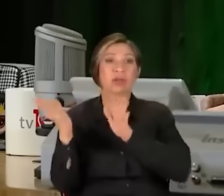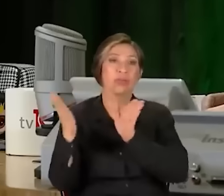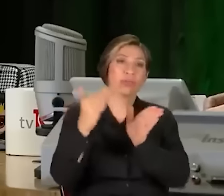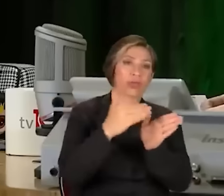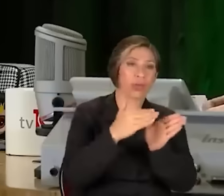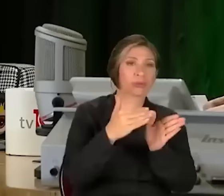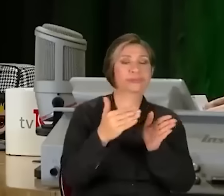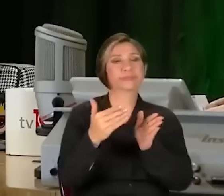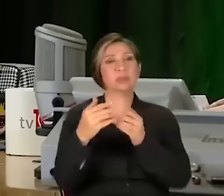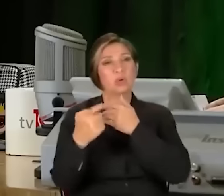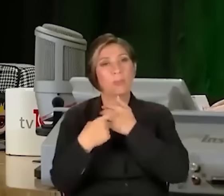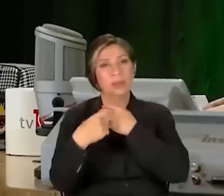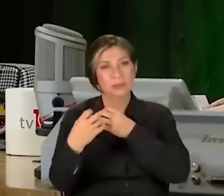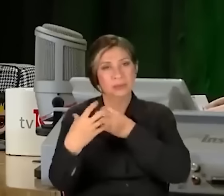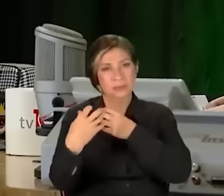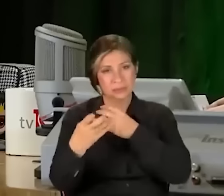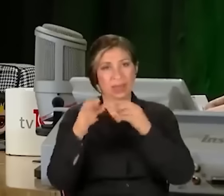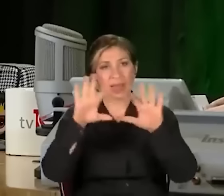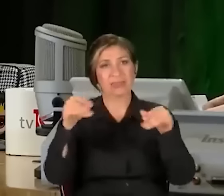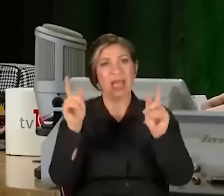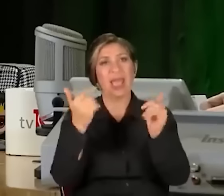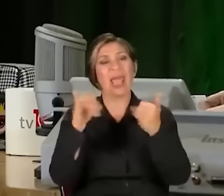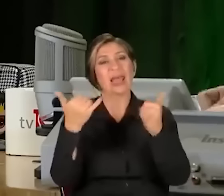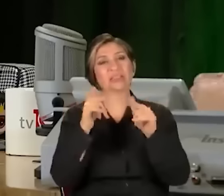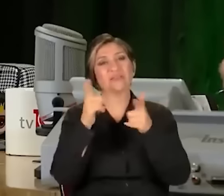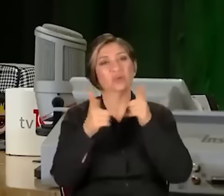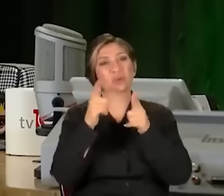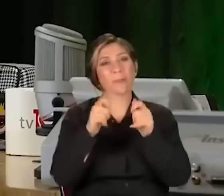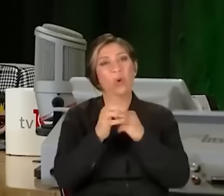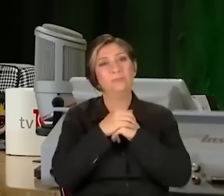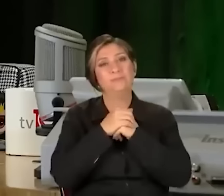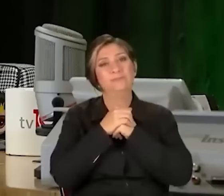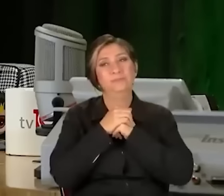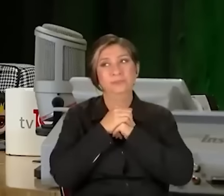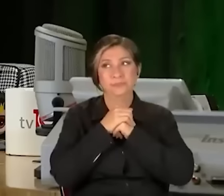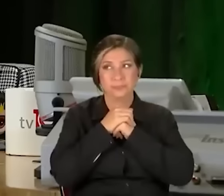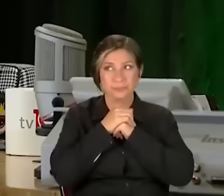eğlenceye yönelmeye başladı. Hmm. Şu an herkes eğlence videosu yapıyor. Hmm. Peki,